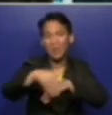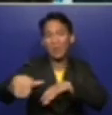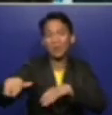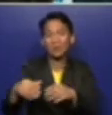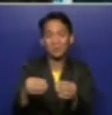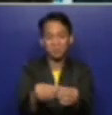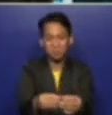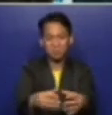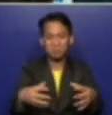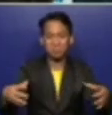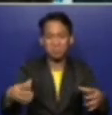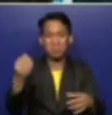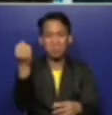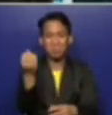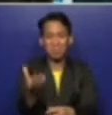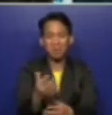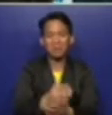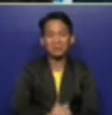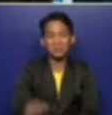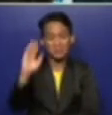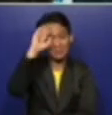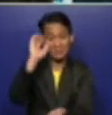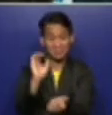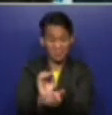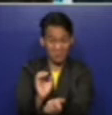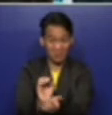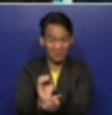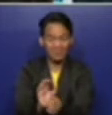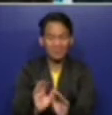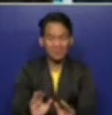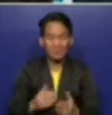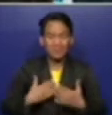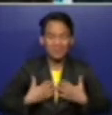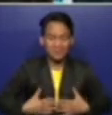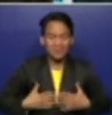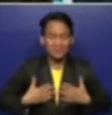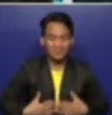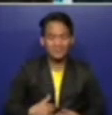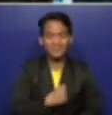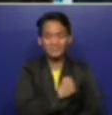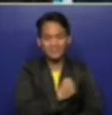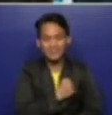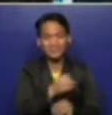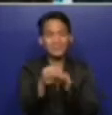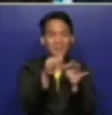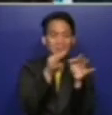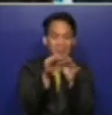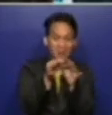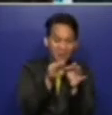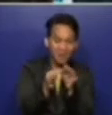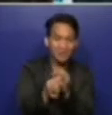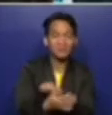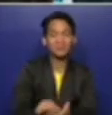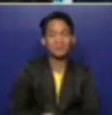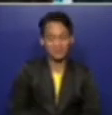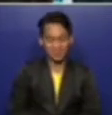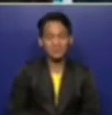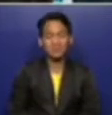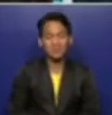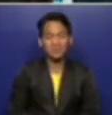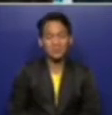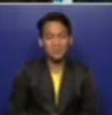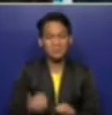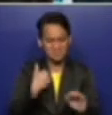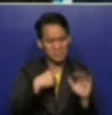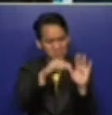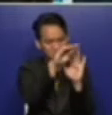ทนที่จะพยายามชี้แจงนะครับทำความเข้าใจกับผู้ที่ชุมนุมในเรื่องของการปฏิบัติในเรื่องของข้อห้ามในการปฏิ